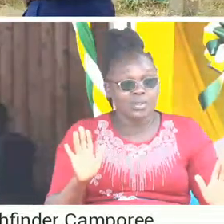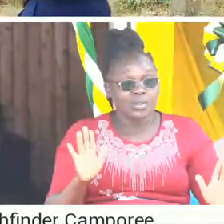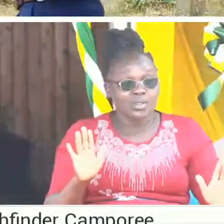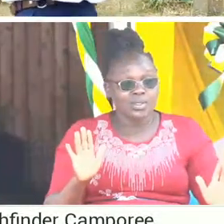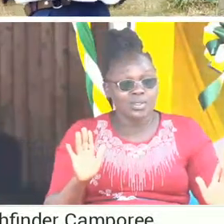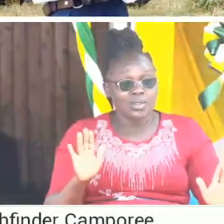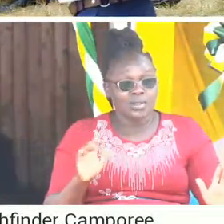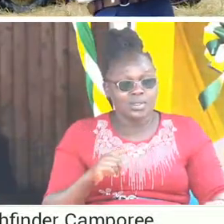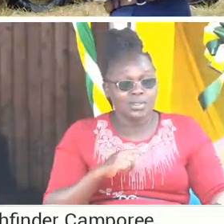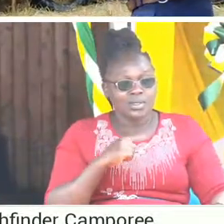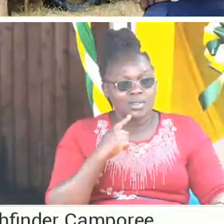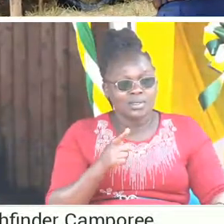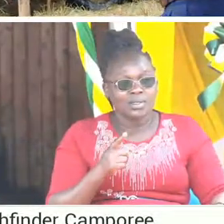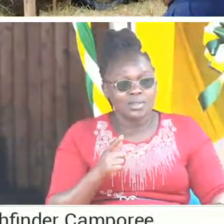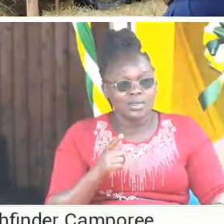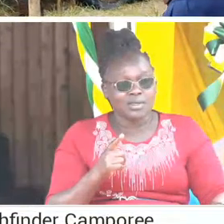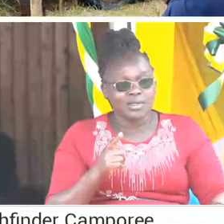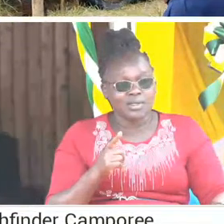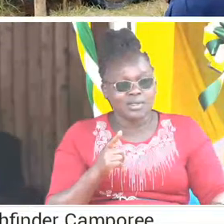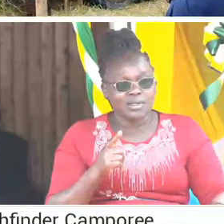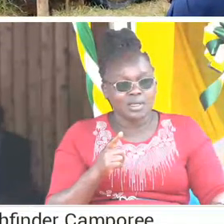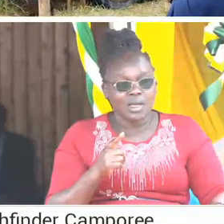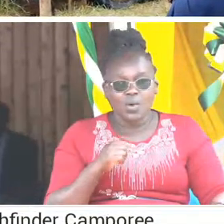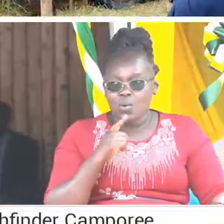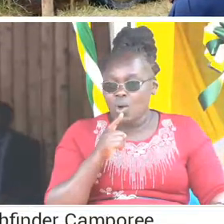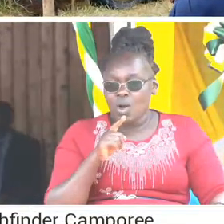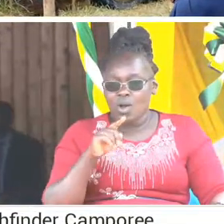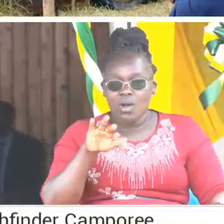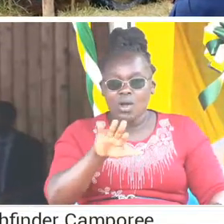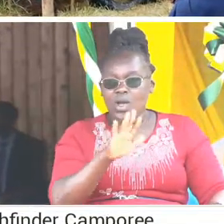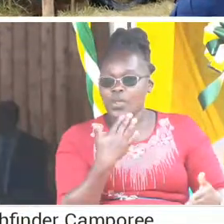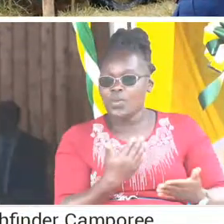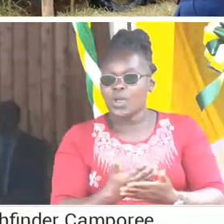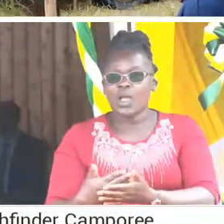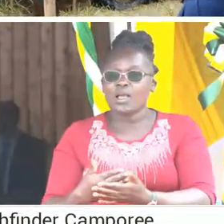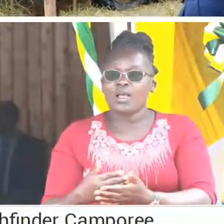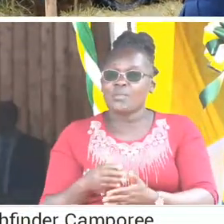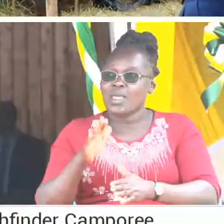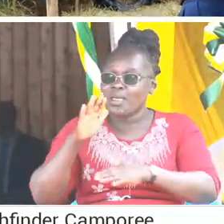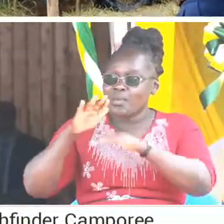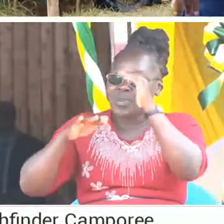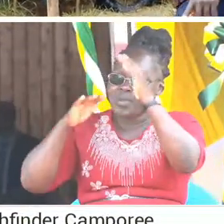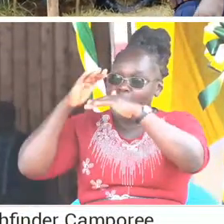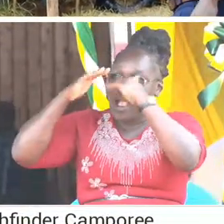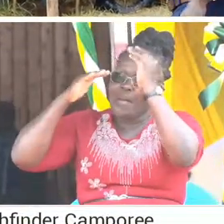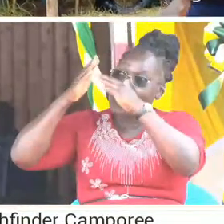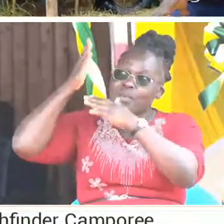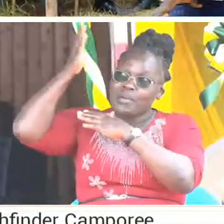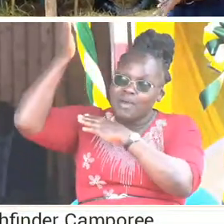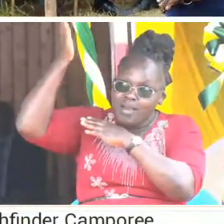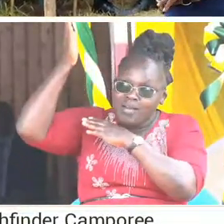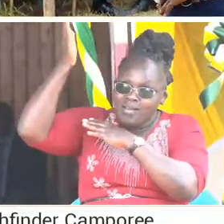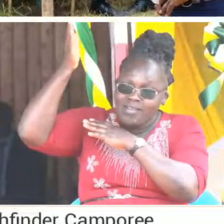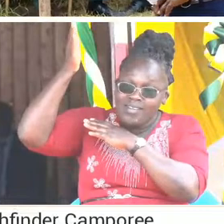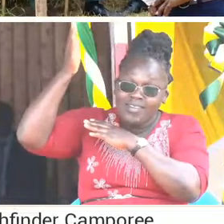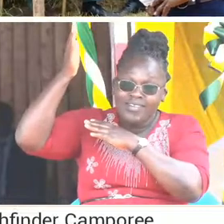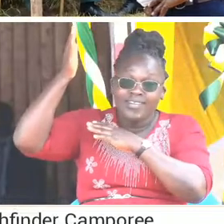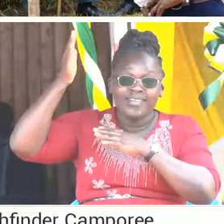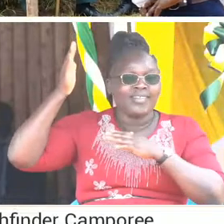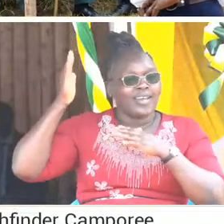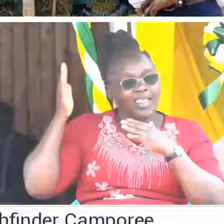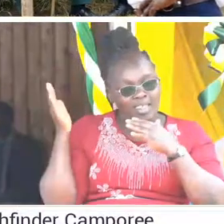nimemuona. Akasema, mtoto wako ndio yule? Anapanda akirudi kwa gorofa. Ayayayayaya. Umai kuwa